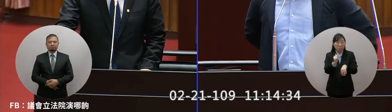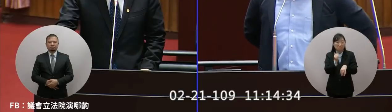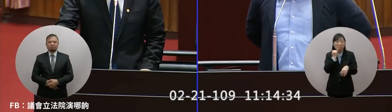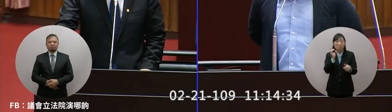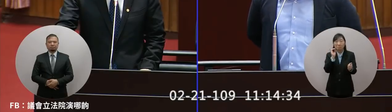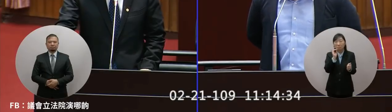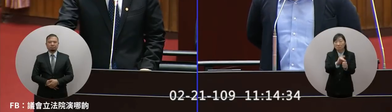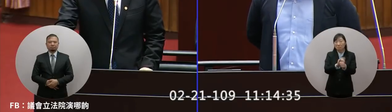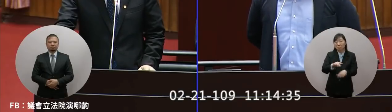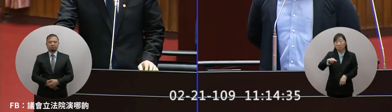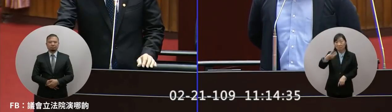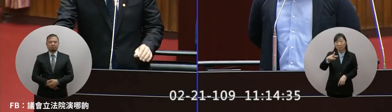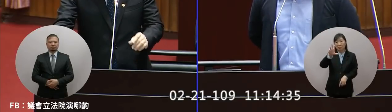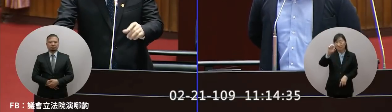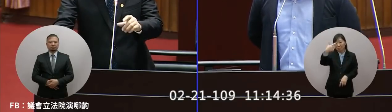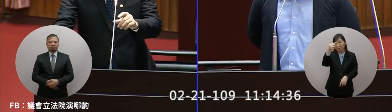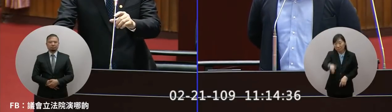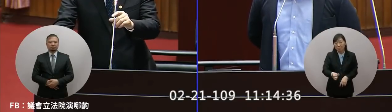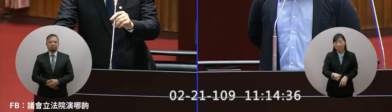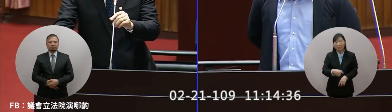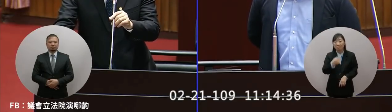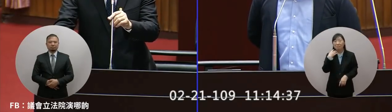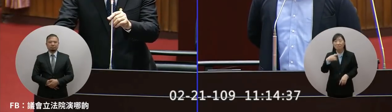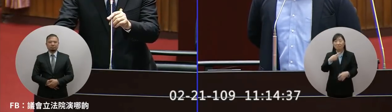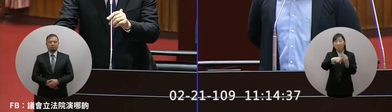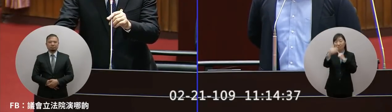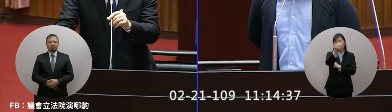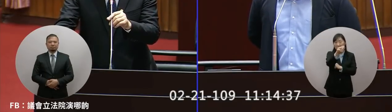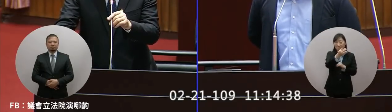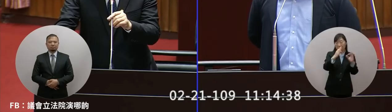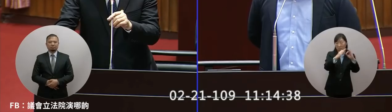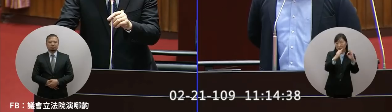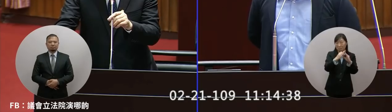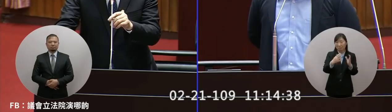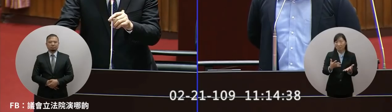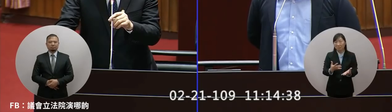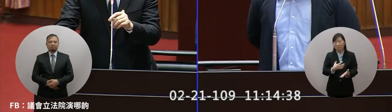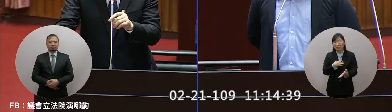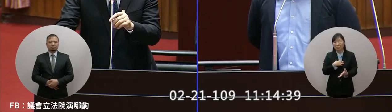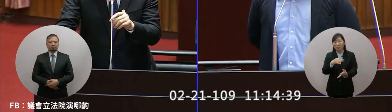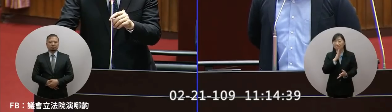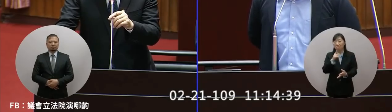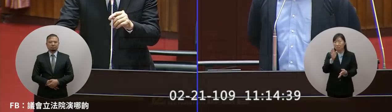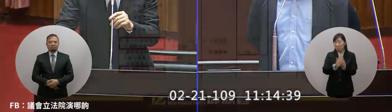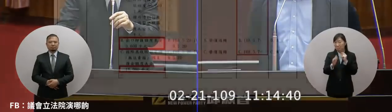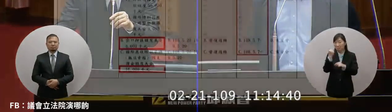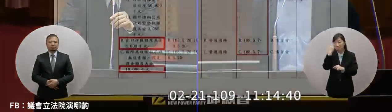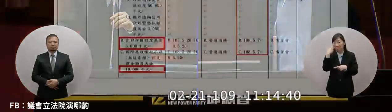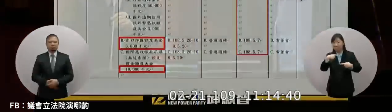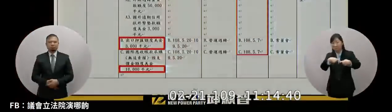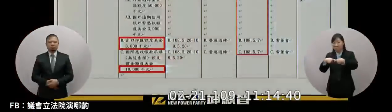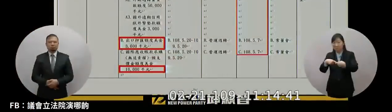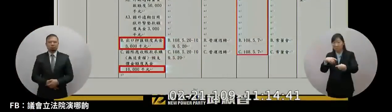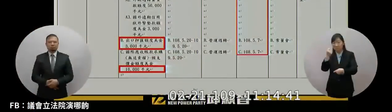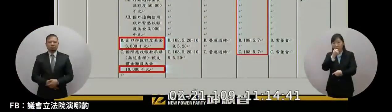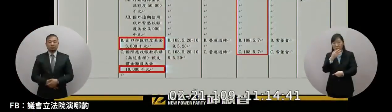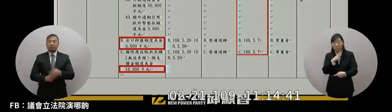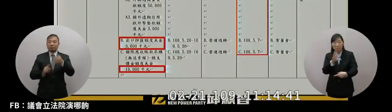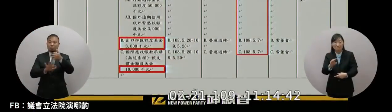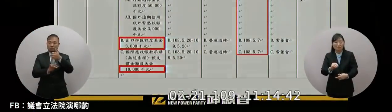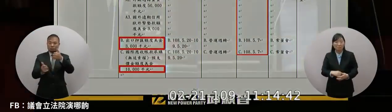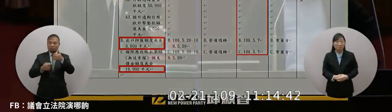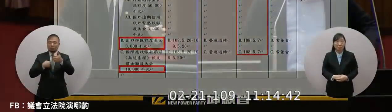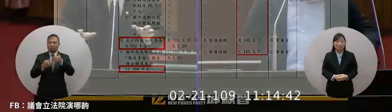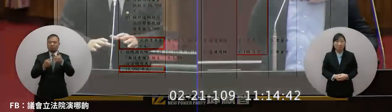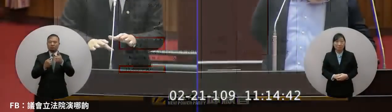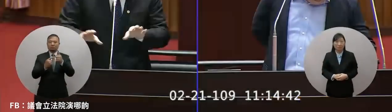骗386亿，会当骗高金银行，还是这里面有人谋不臧的这个状况？ 跟委员报告就是